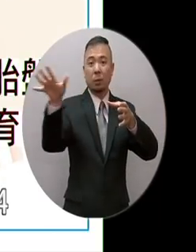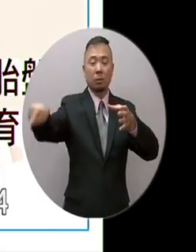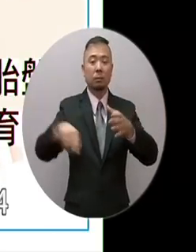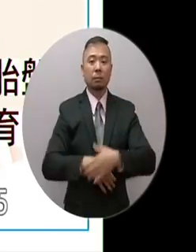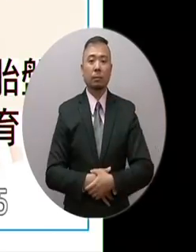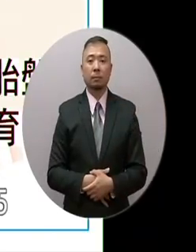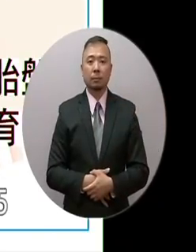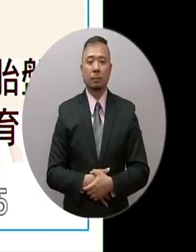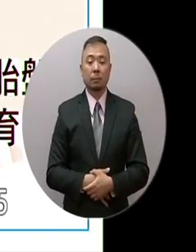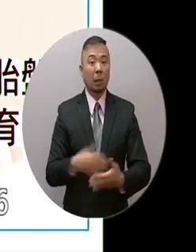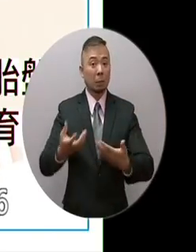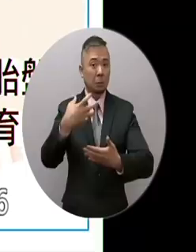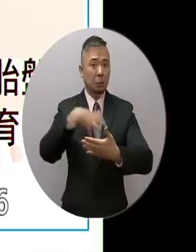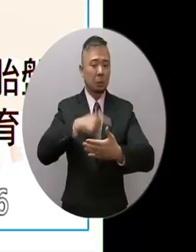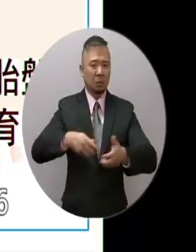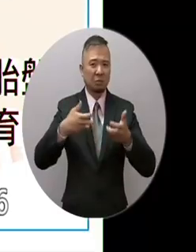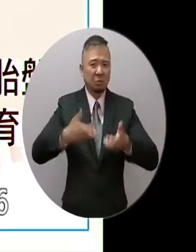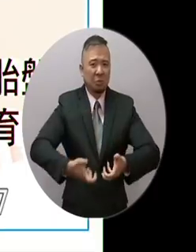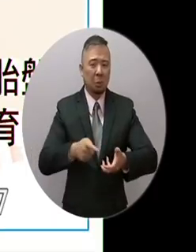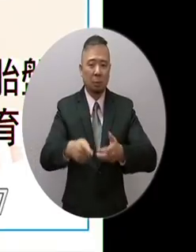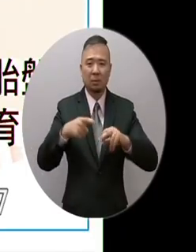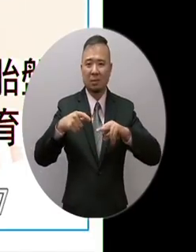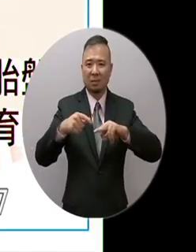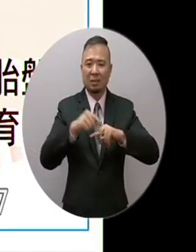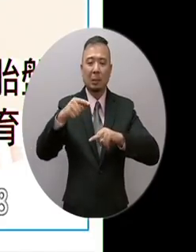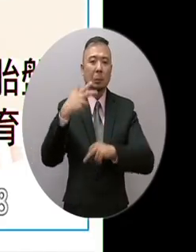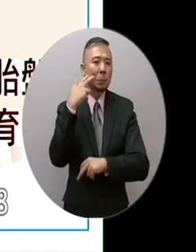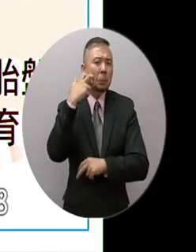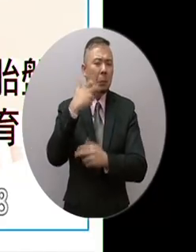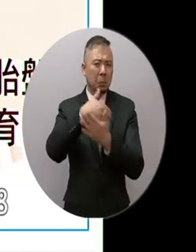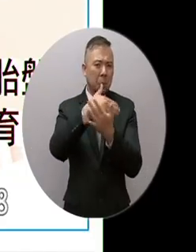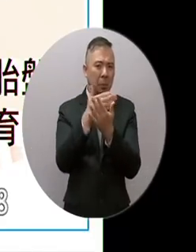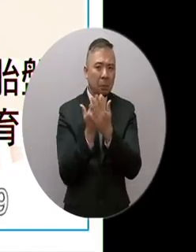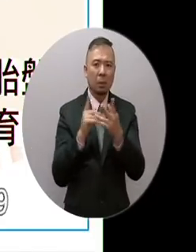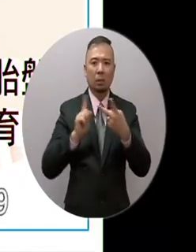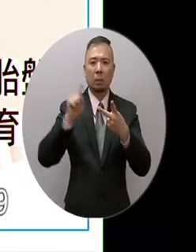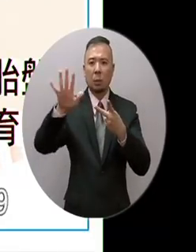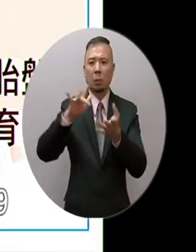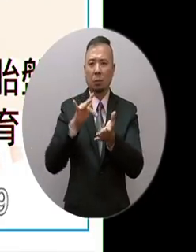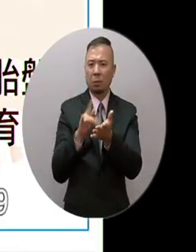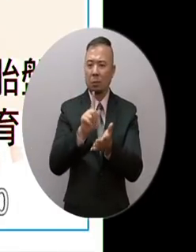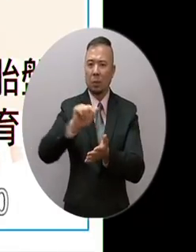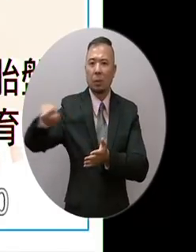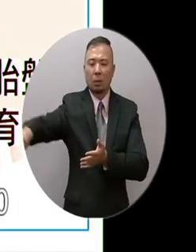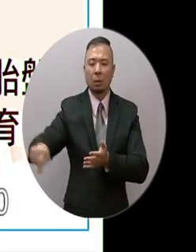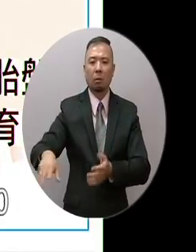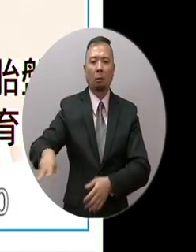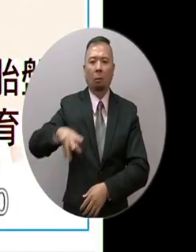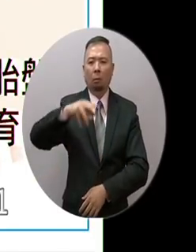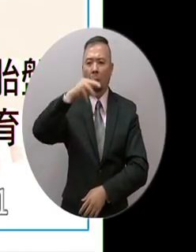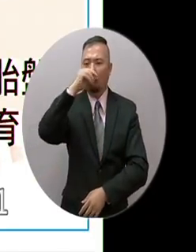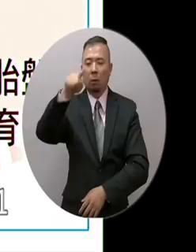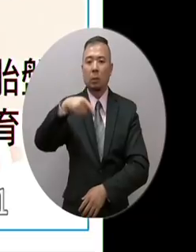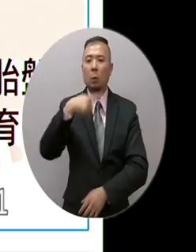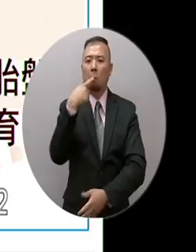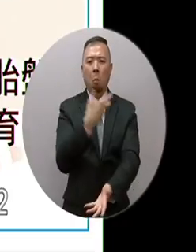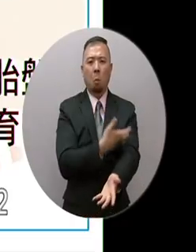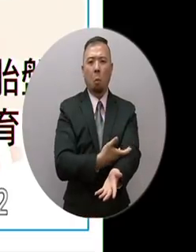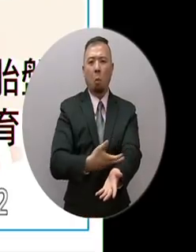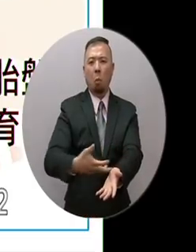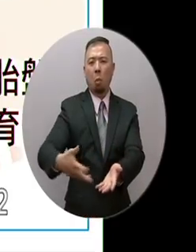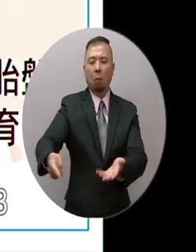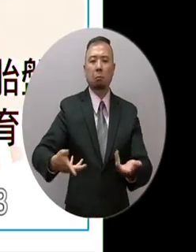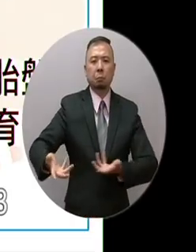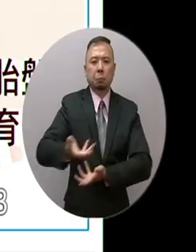的重金属有毒物，它可以直接从我们的侵入到我们的血液，甚至于可以到这